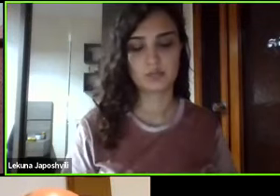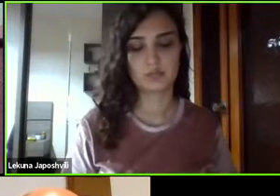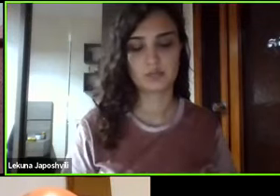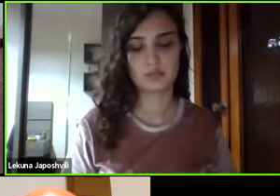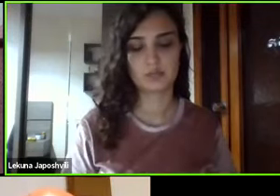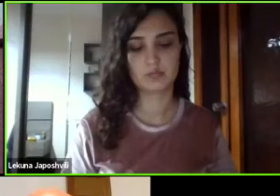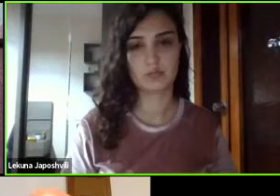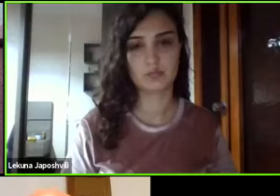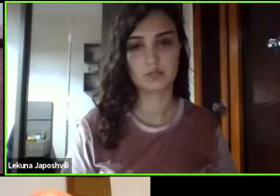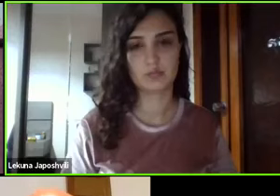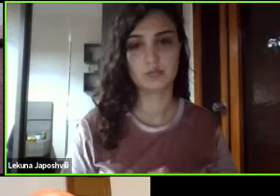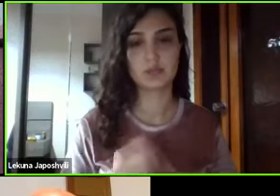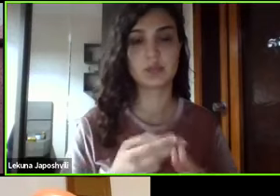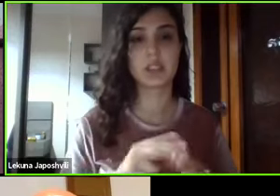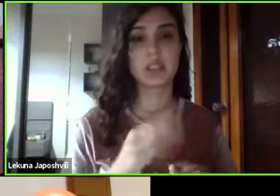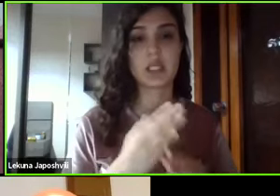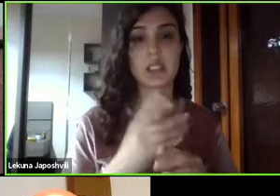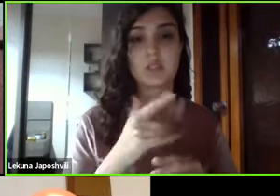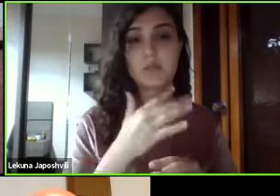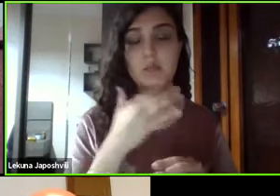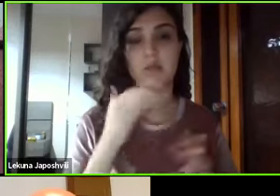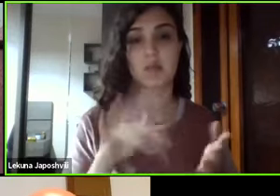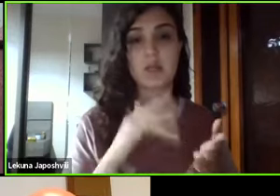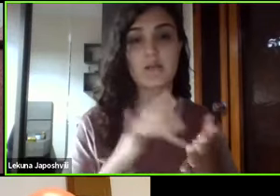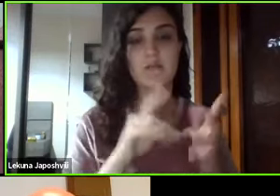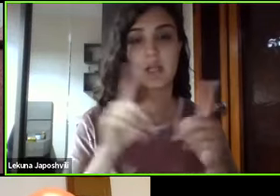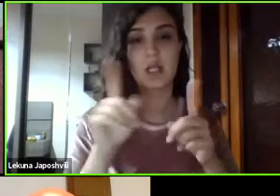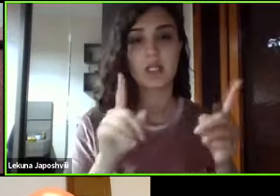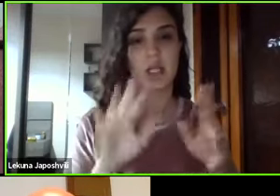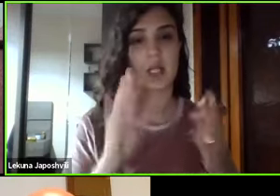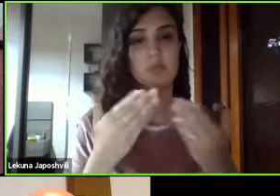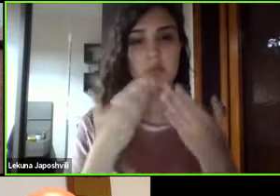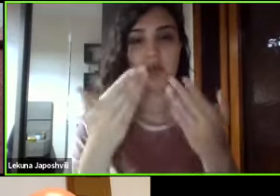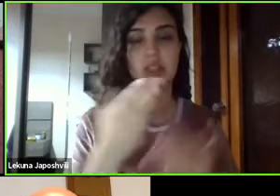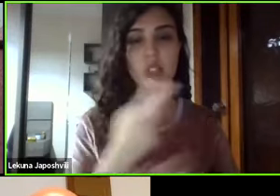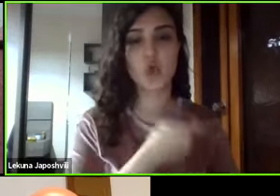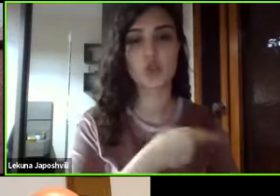და ეს არის აი პოლიტიკა, მაგალითად, ბევრმა ქვეყანამ არ მიმართა გოსპიტა არ